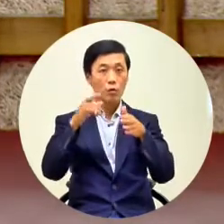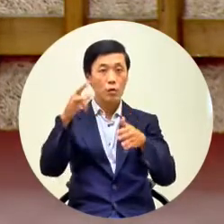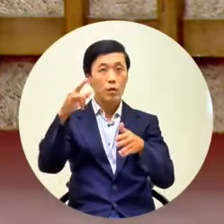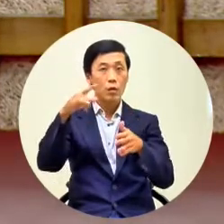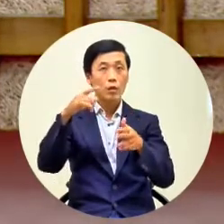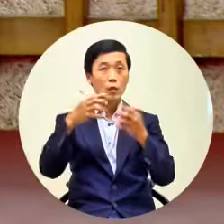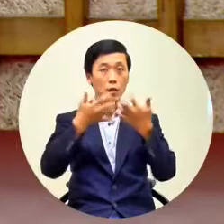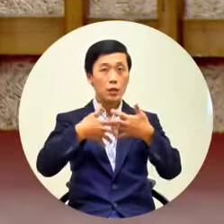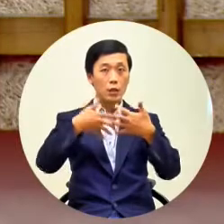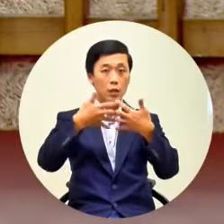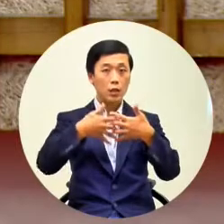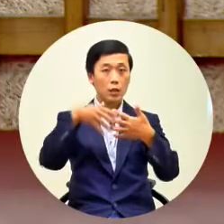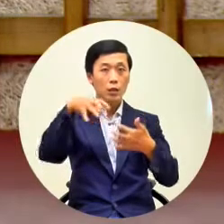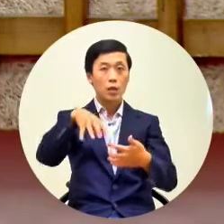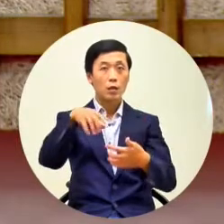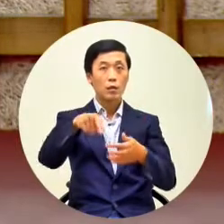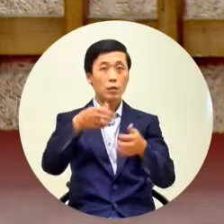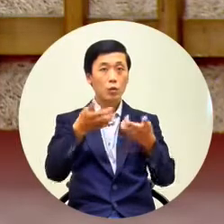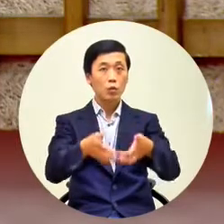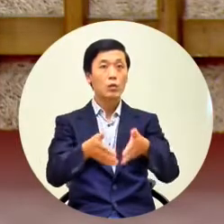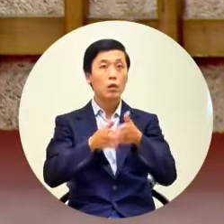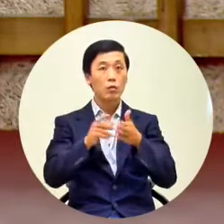非常重要。它这里呢，它其实是